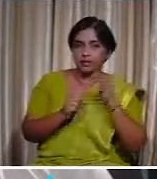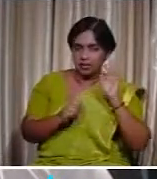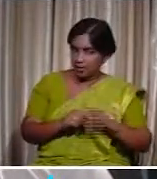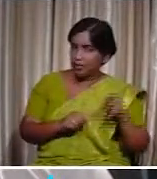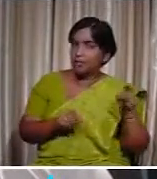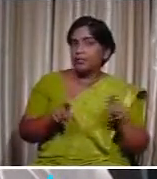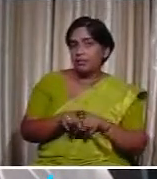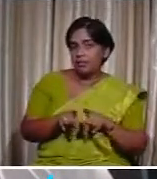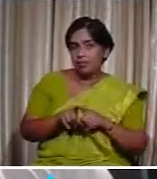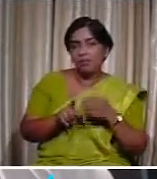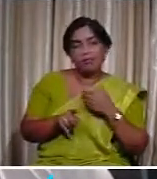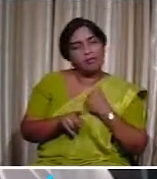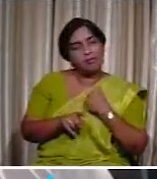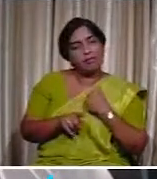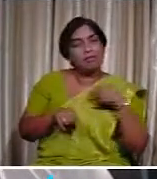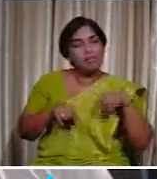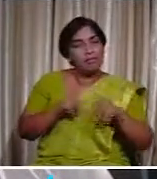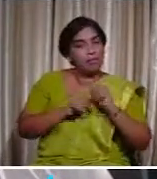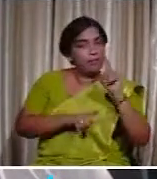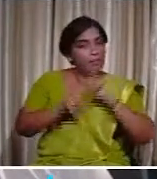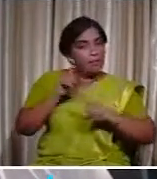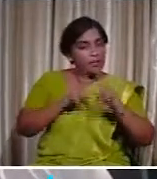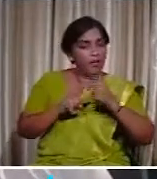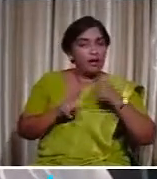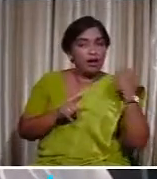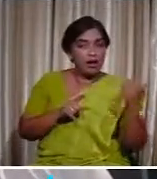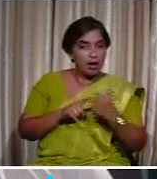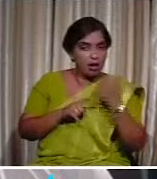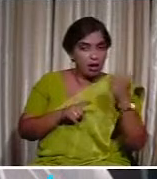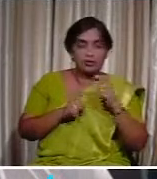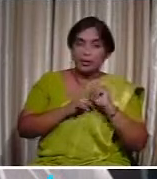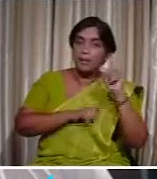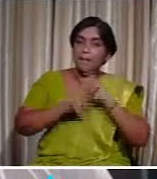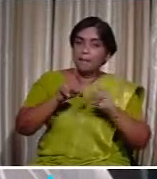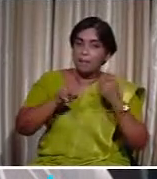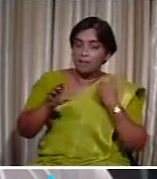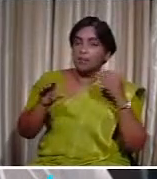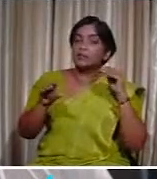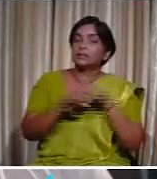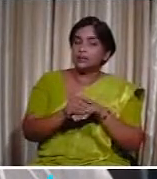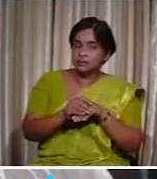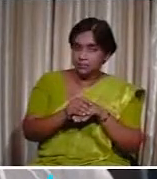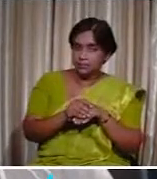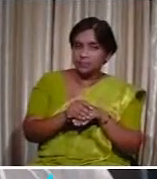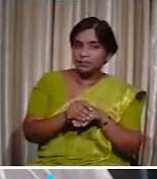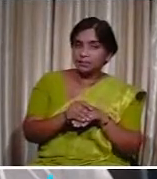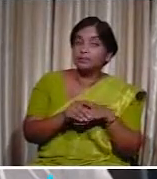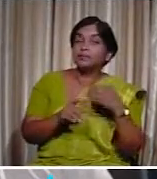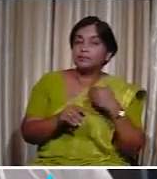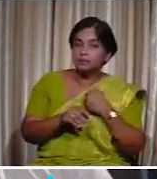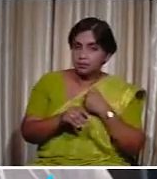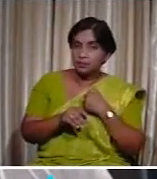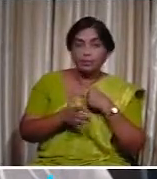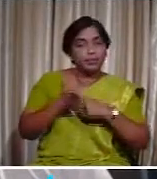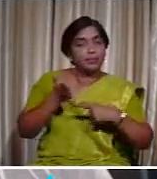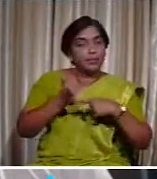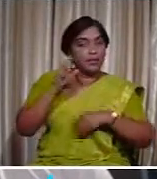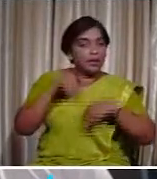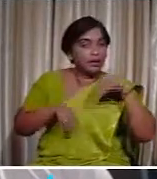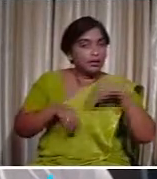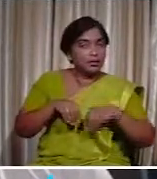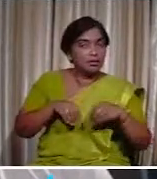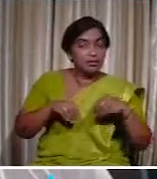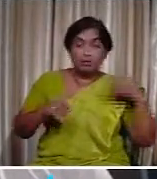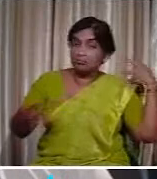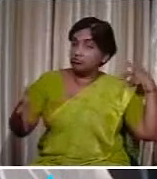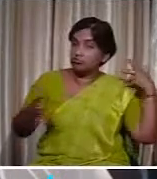ए वगेम मम मे पार्लिमेंतुवट नवकेयक हटियट मे पार्लिमेंतुव नियोजनय करत् ममत् मे देशपालने लोकु